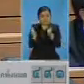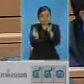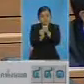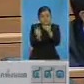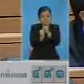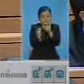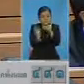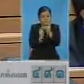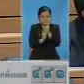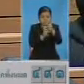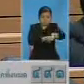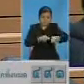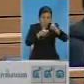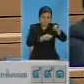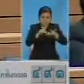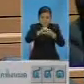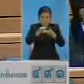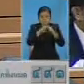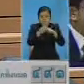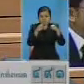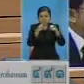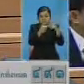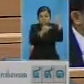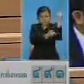แก้ไขปัญหายางพารา